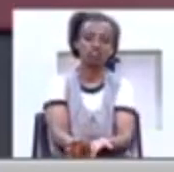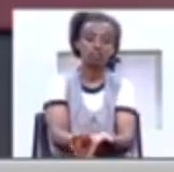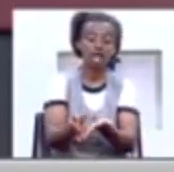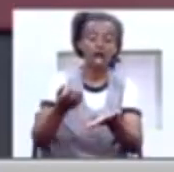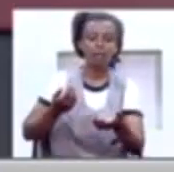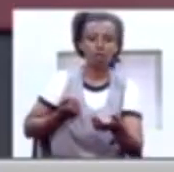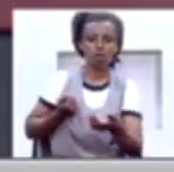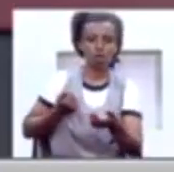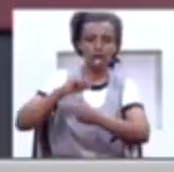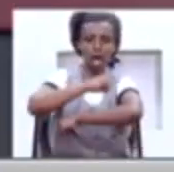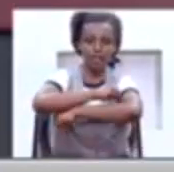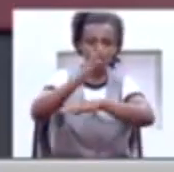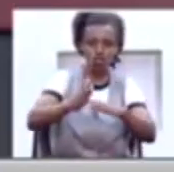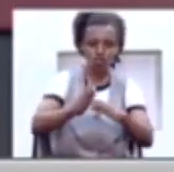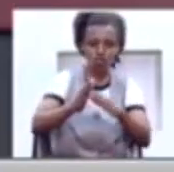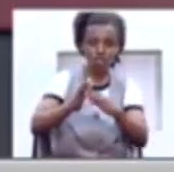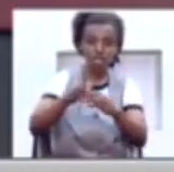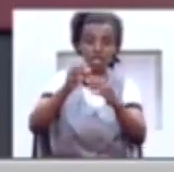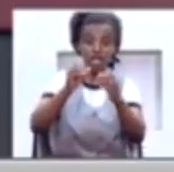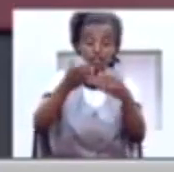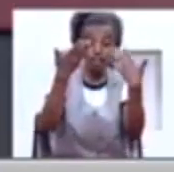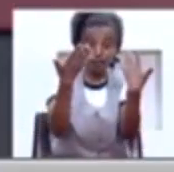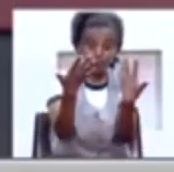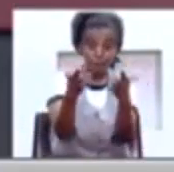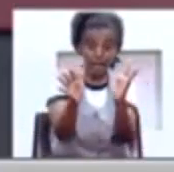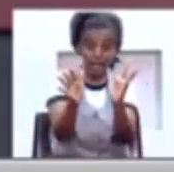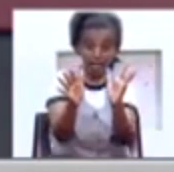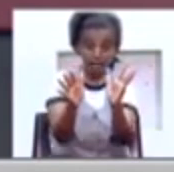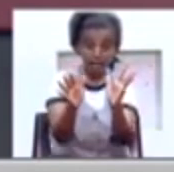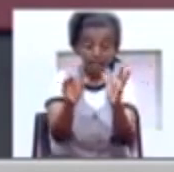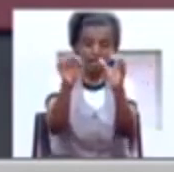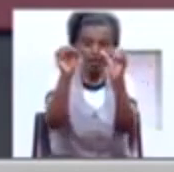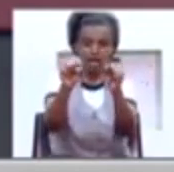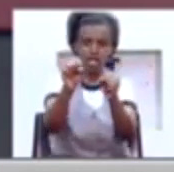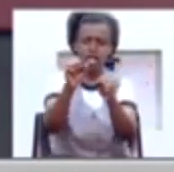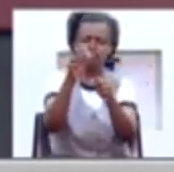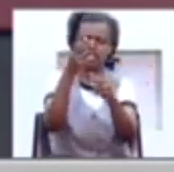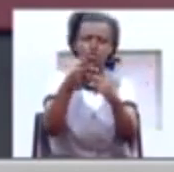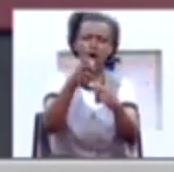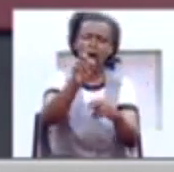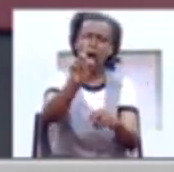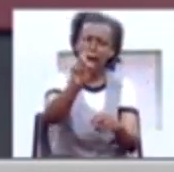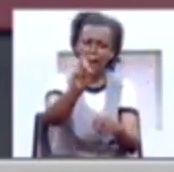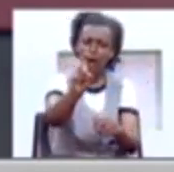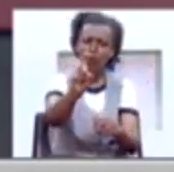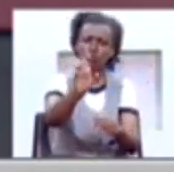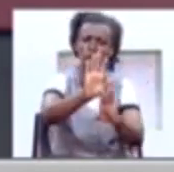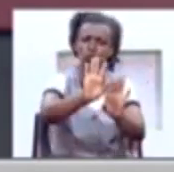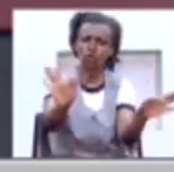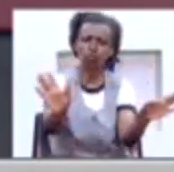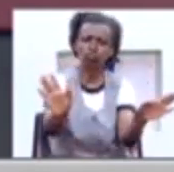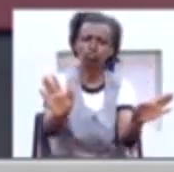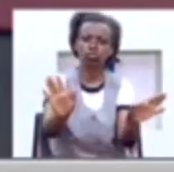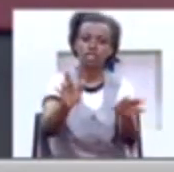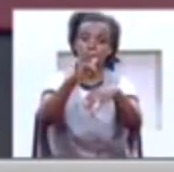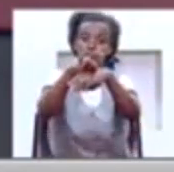y'abakobwa turashaka ko abazasohoka muri iki cyiciro bazaba ari abahutukazi none nkoherereje